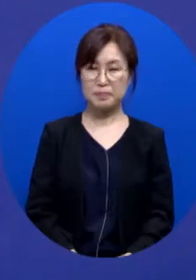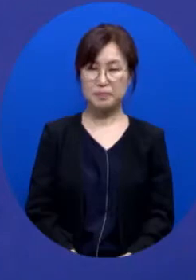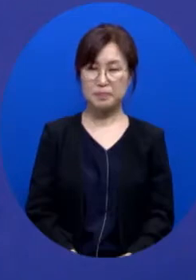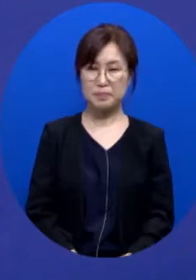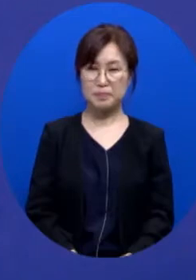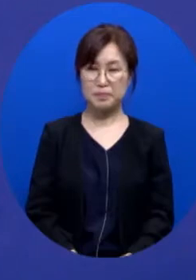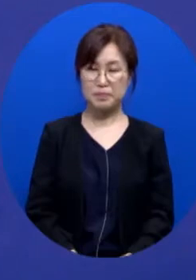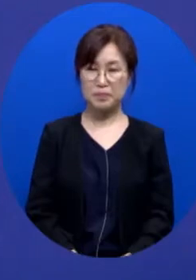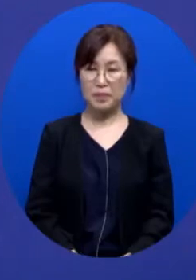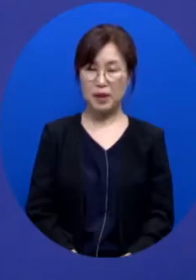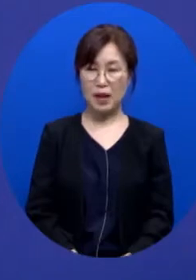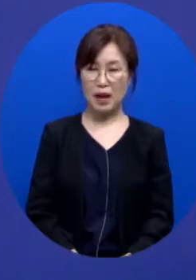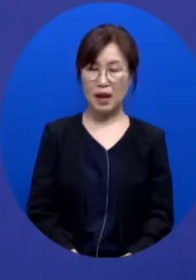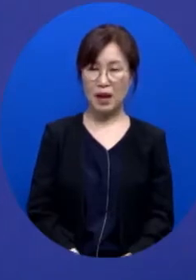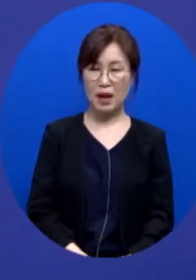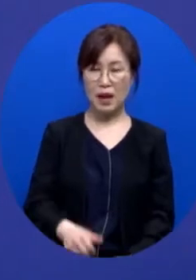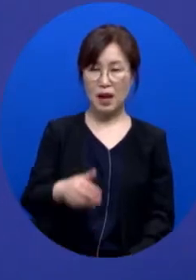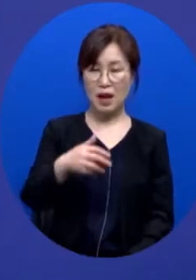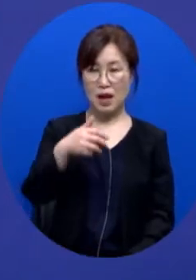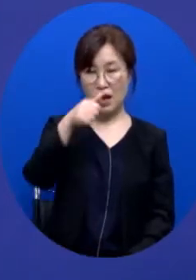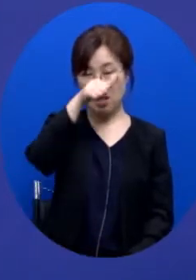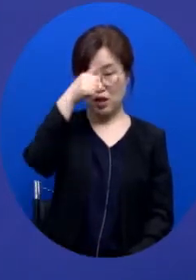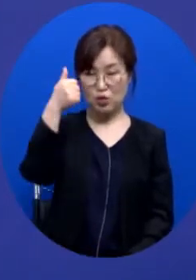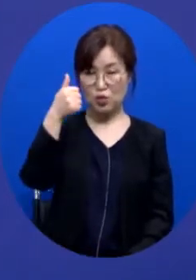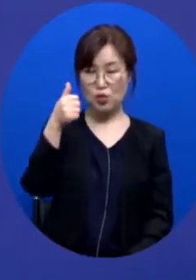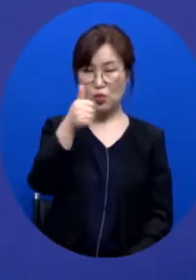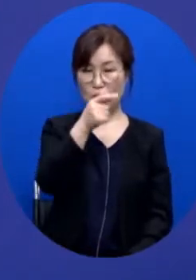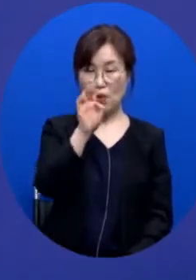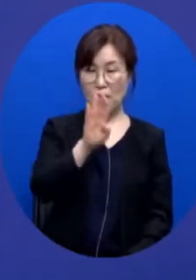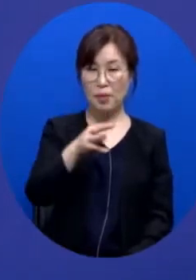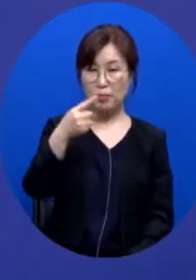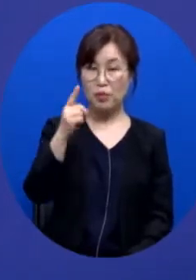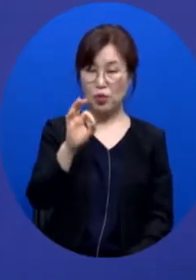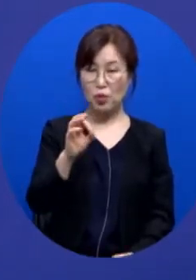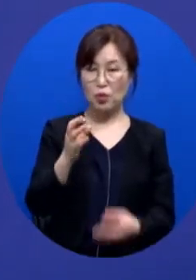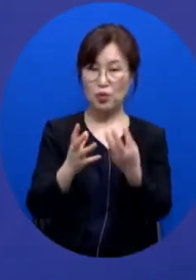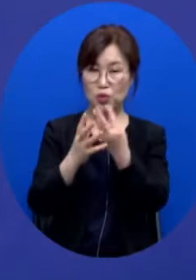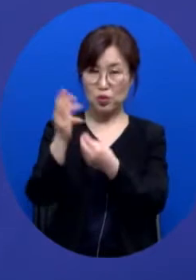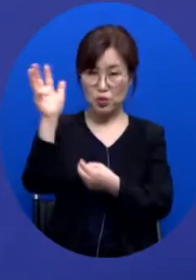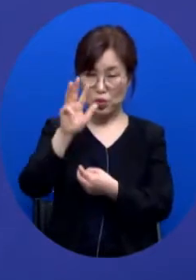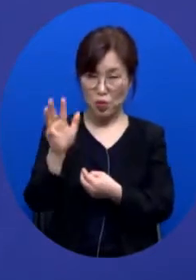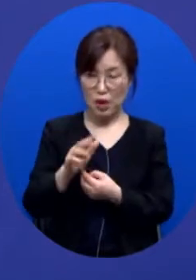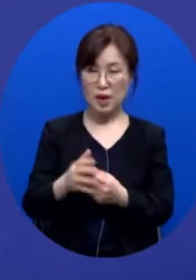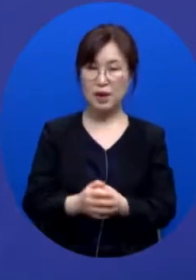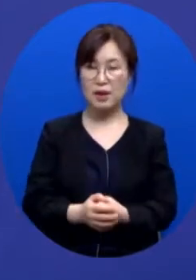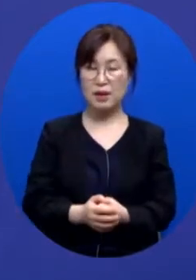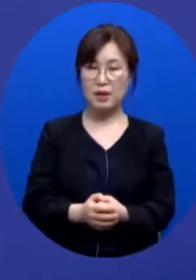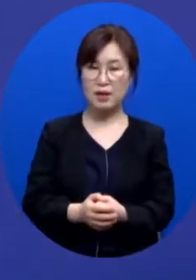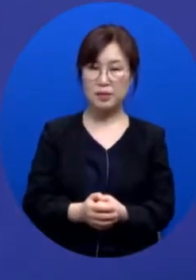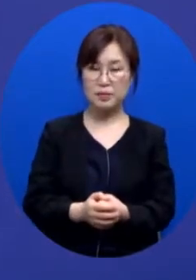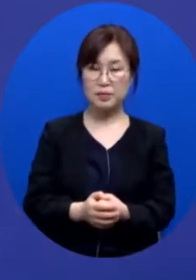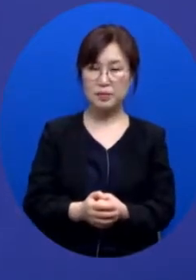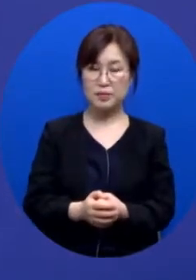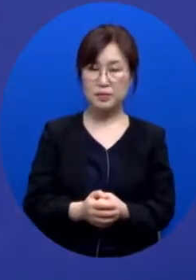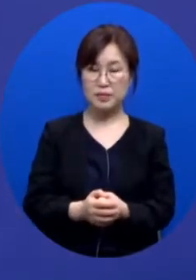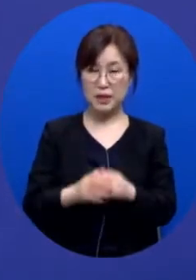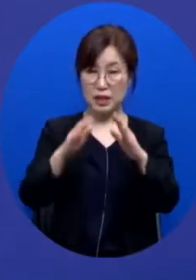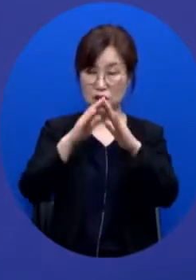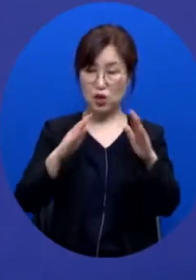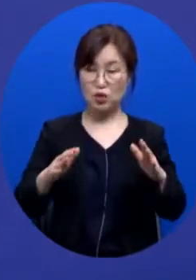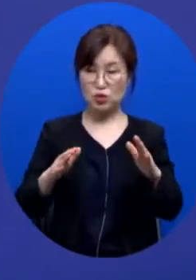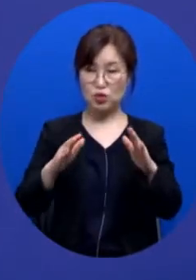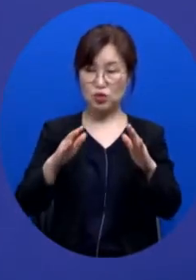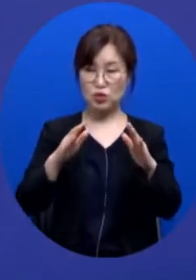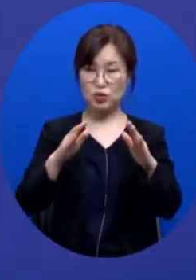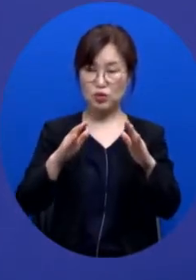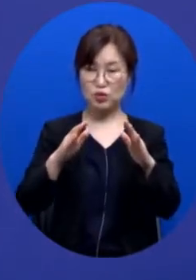대한 예수교 장로회 합동 총회가 한국교회와 함께 진행하고 있는 2021 플레이어 어게인 에 전주 전북지역 연